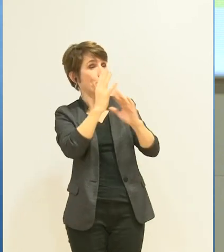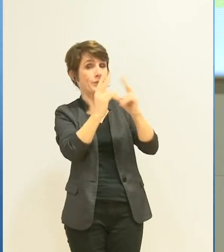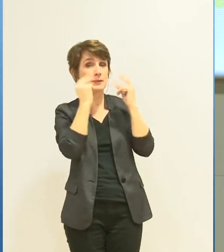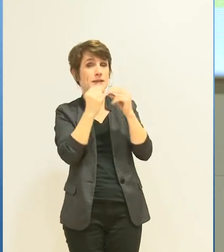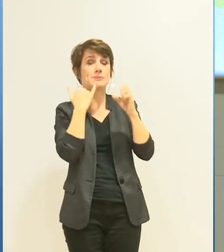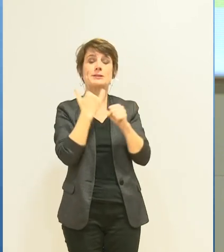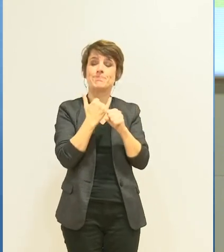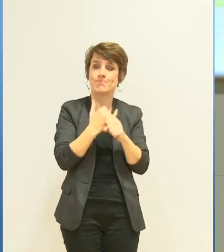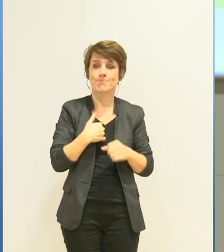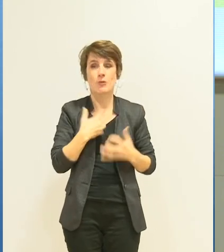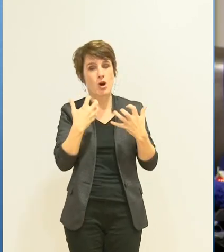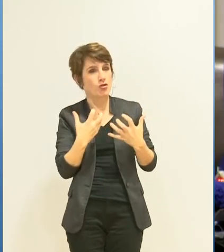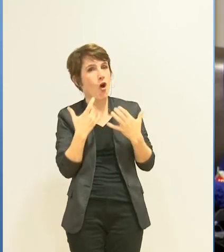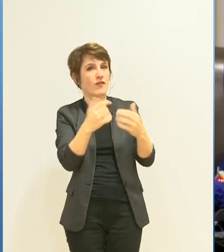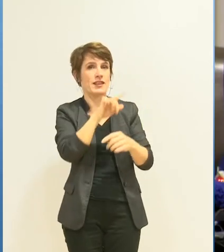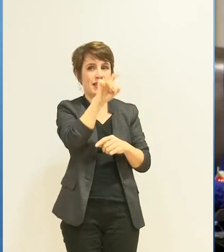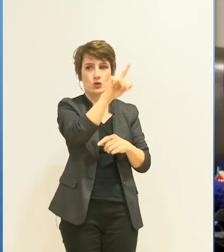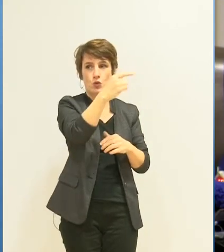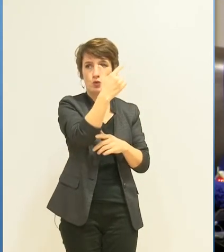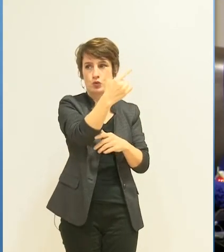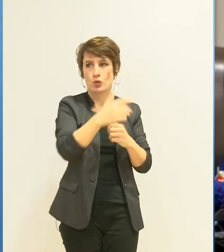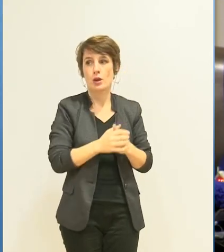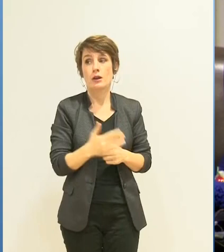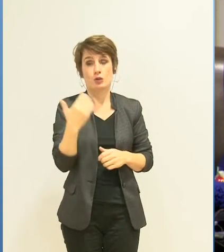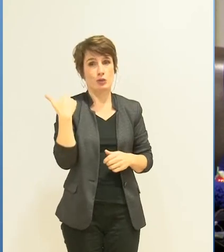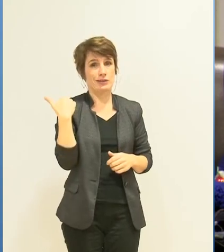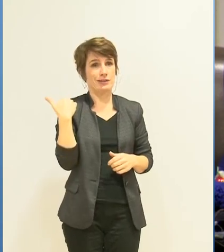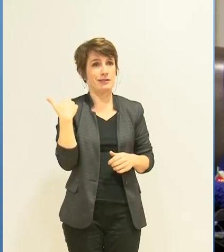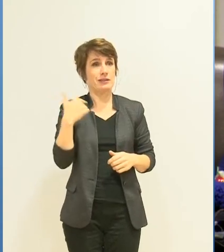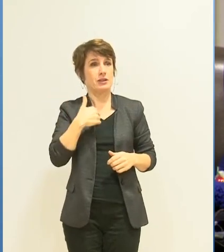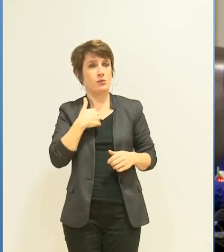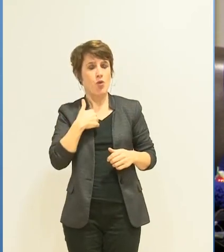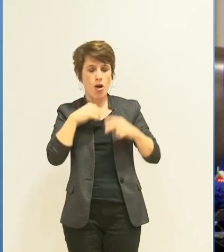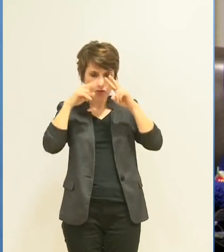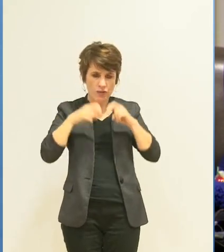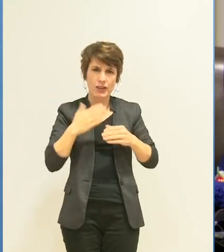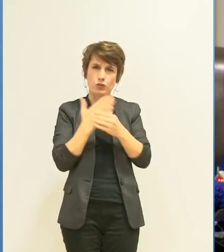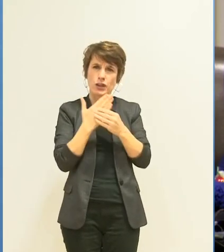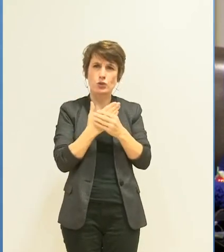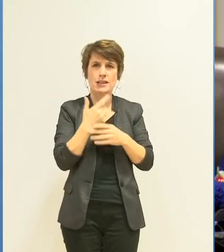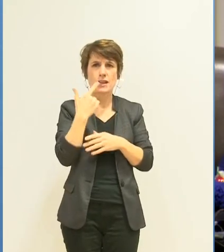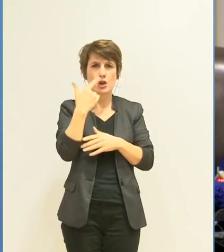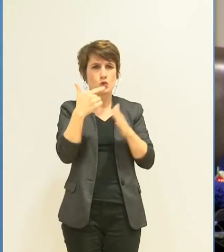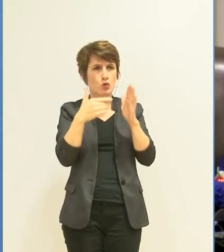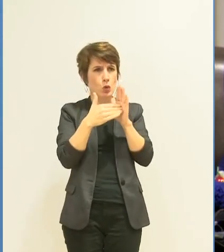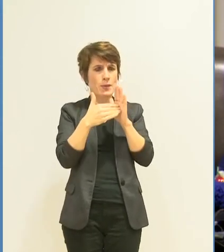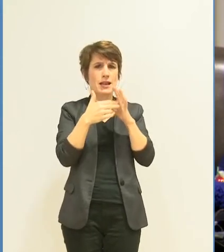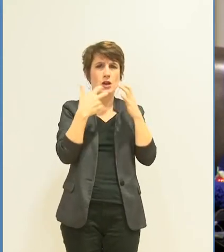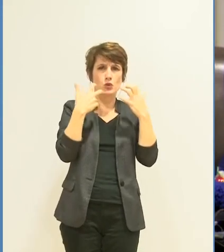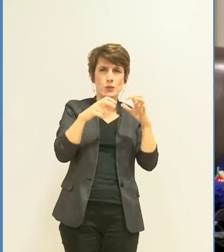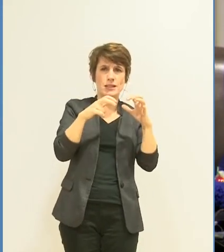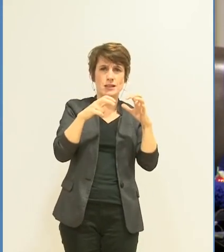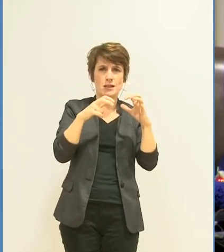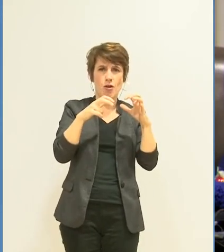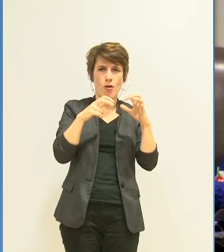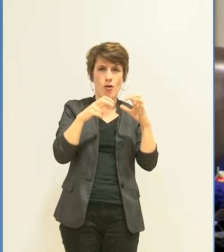la première chose moi quand j'ai étudié ce dossier très rapidement j'en étais à 2128 logement ça faisait plus de deux cent mille euros par logement mais vous voulez dire